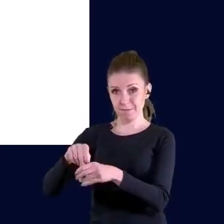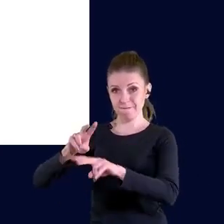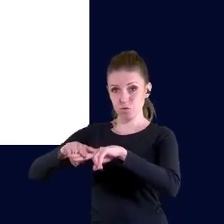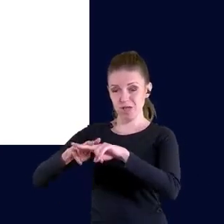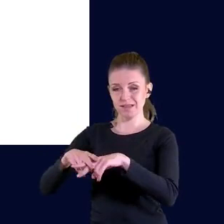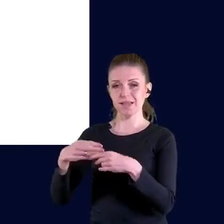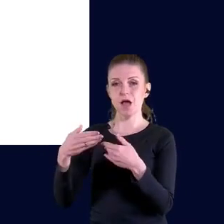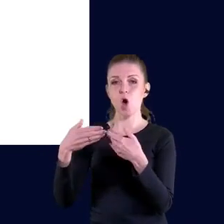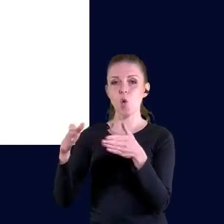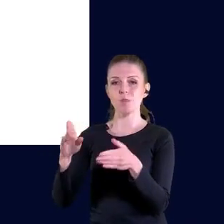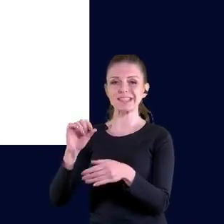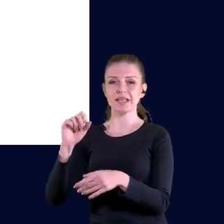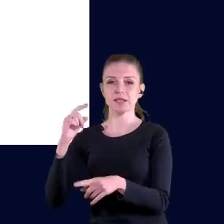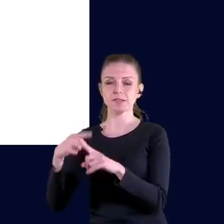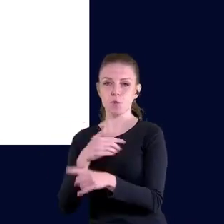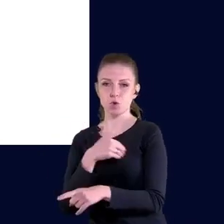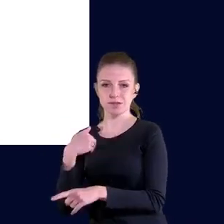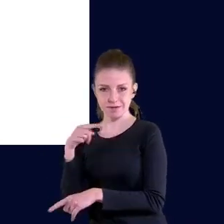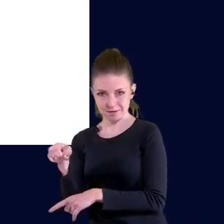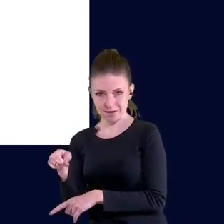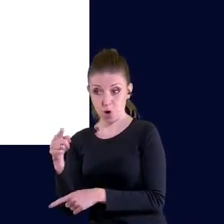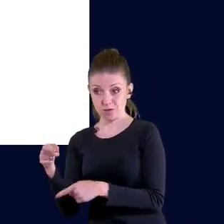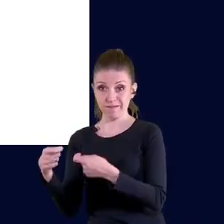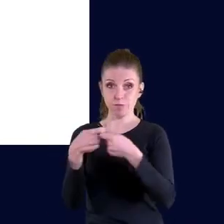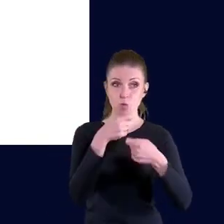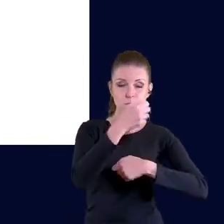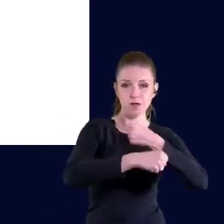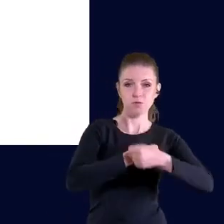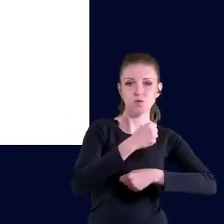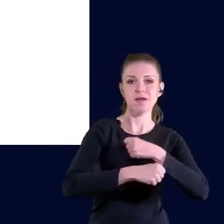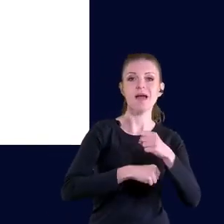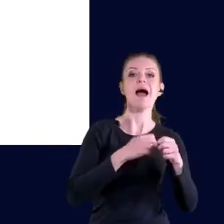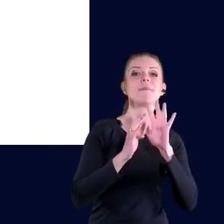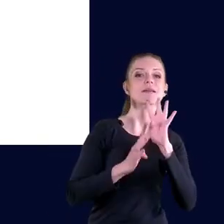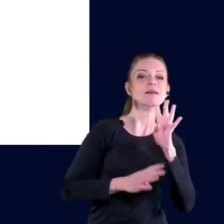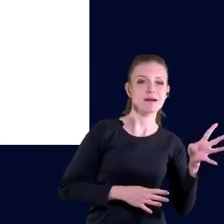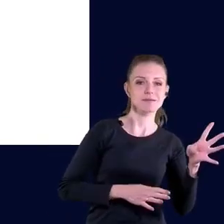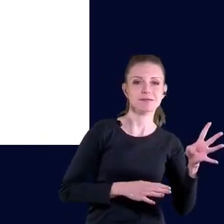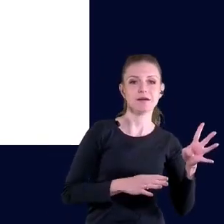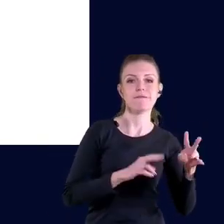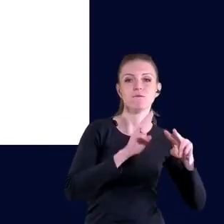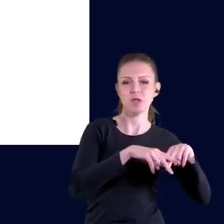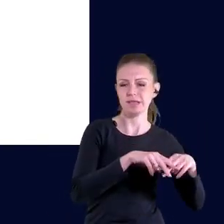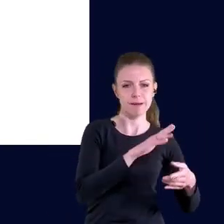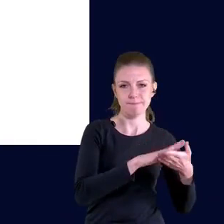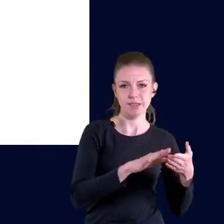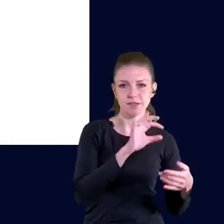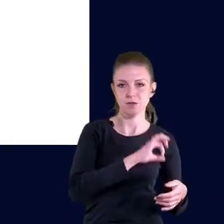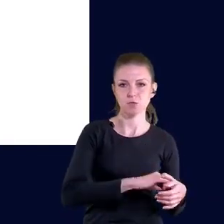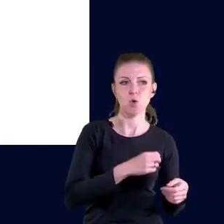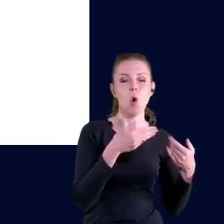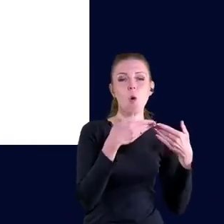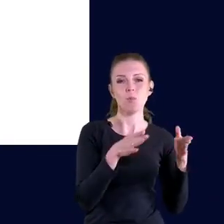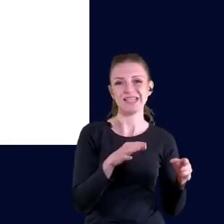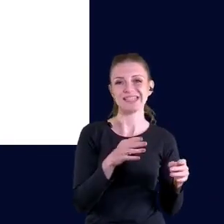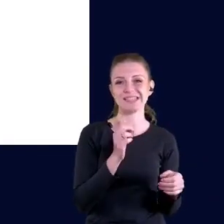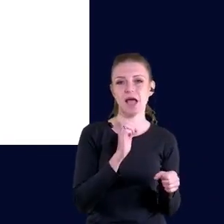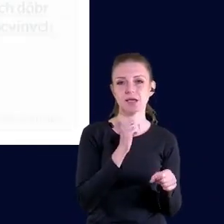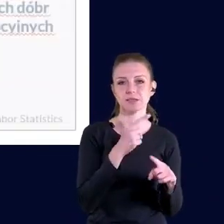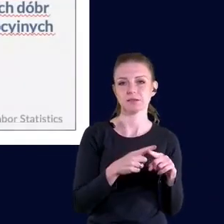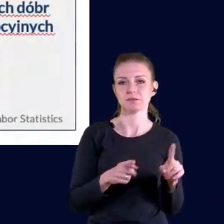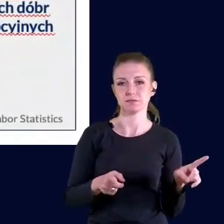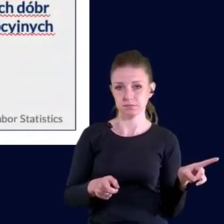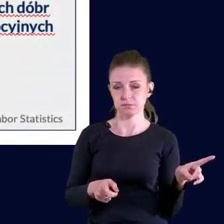Pentax Polska która współpracuje z amerykańską fundacją non-profit fundacją Open Settings którzy kolejny